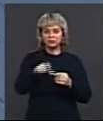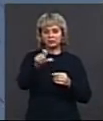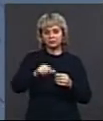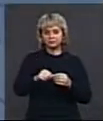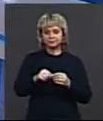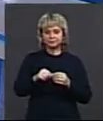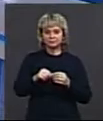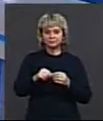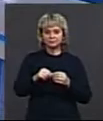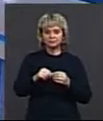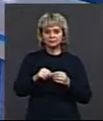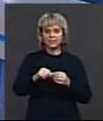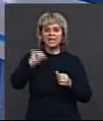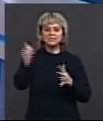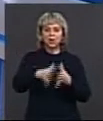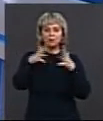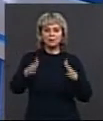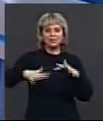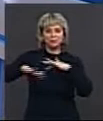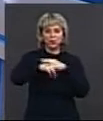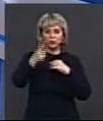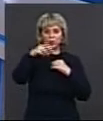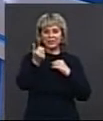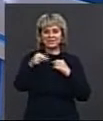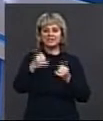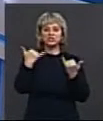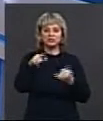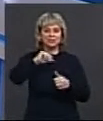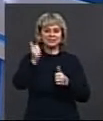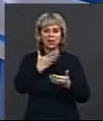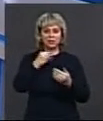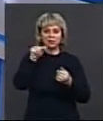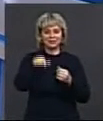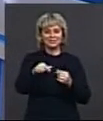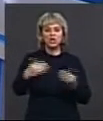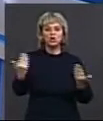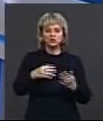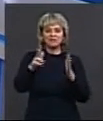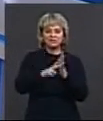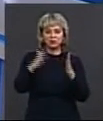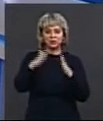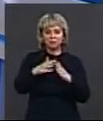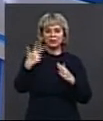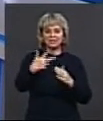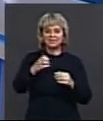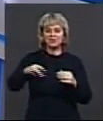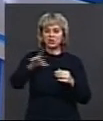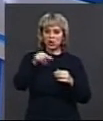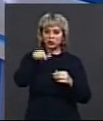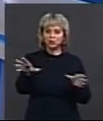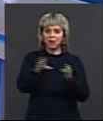Ростов-на-Дону. Самый большой двор Донецка теперь еще и самый красивый. Жильцы 8 домов